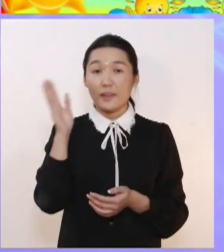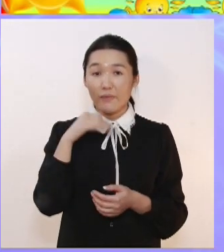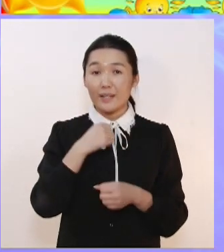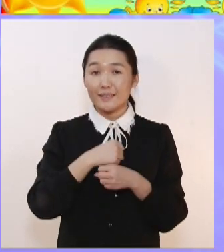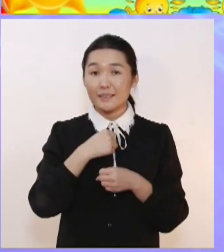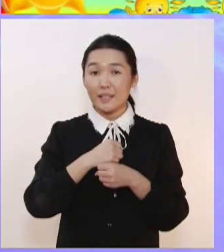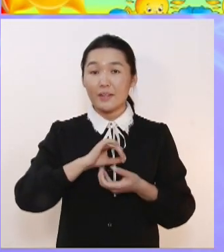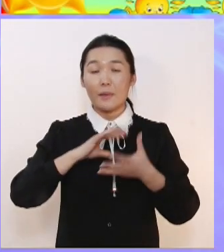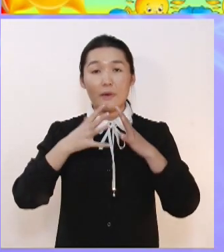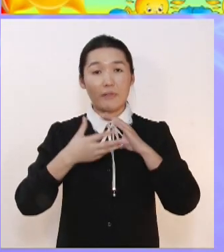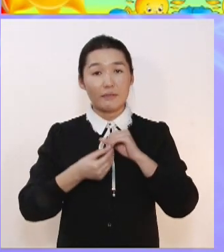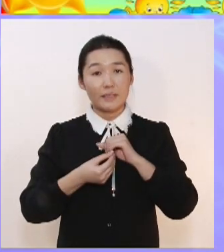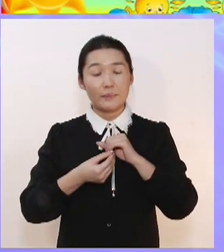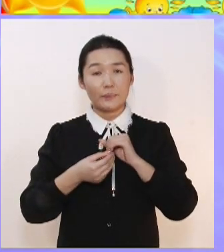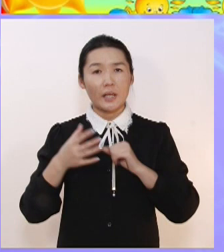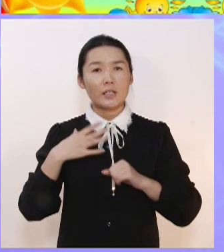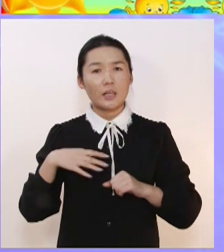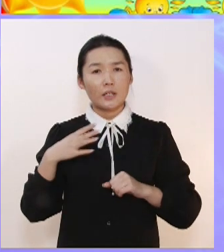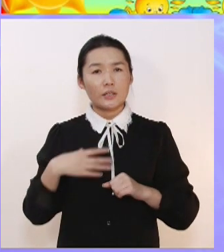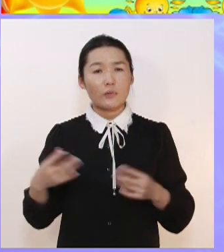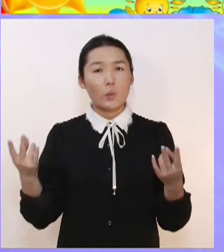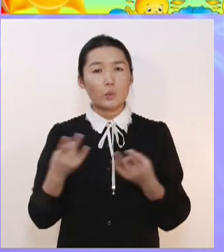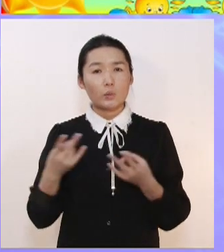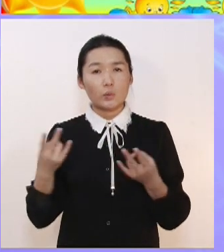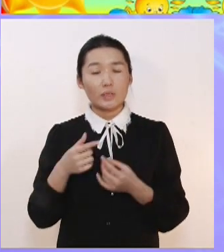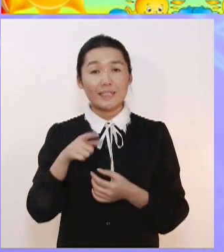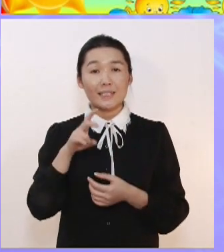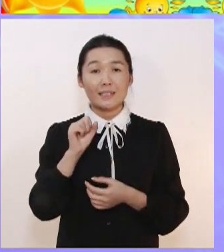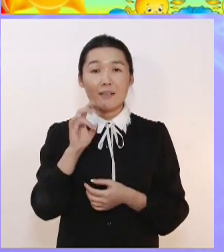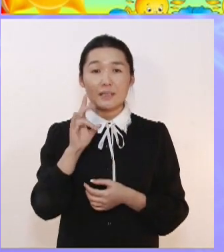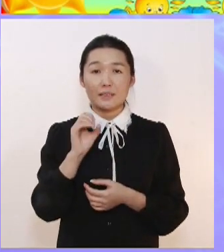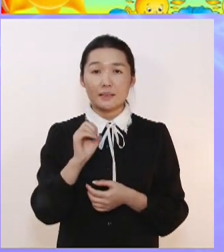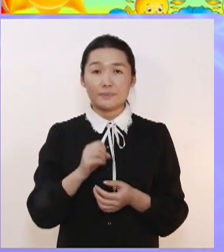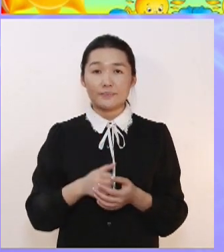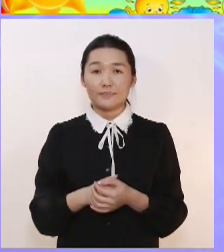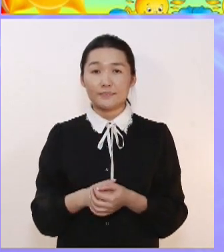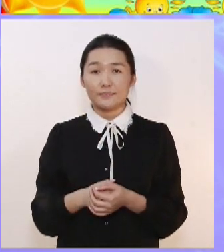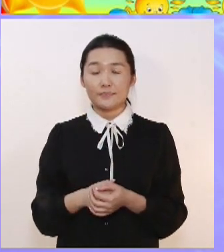Давайте сделаем вывод, для чего нам нужны гласные.